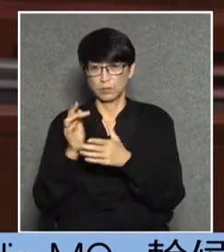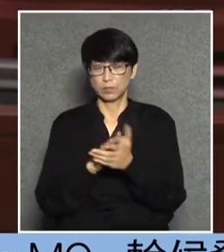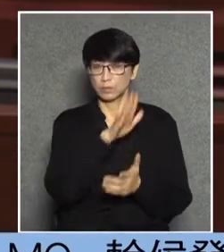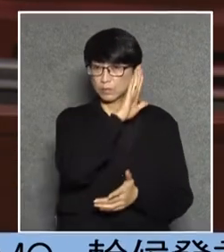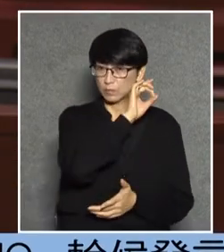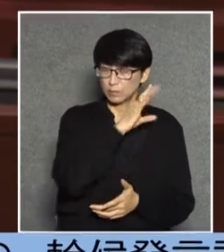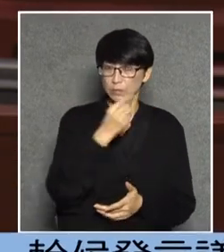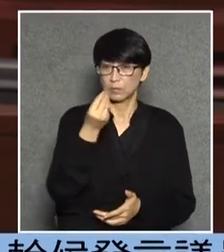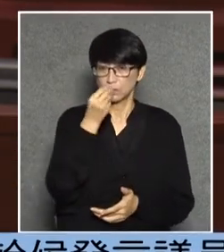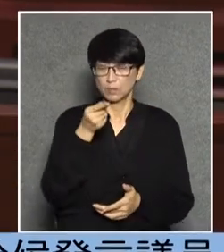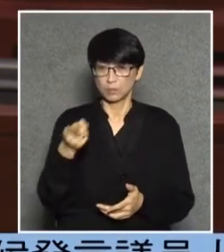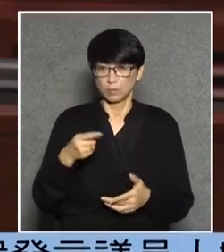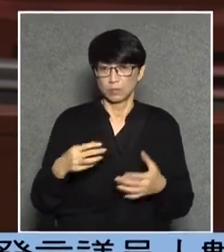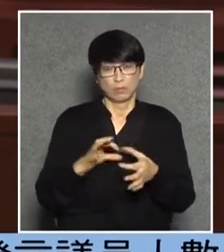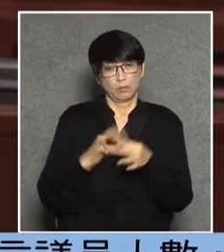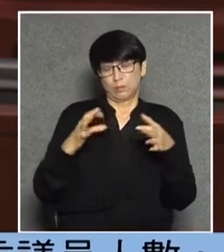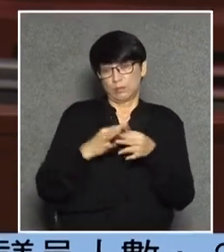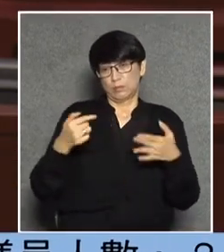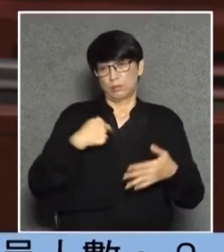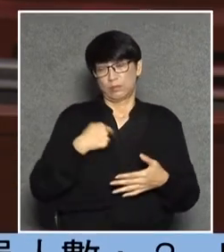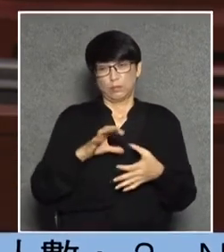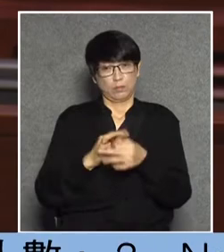益到我哋咩？